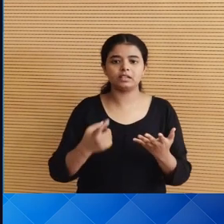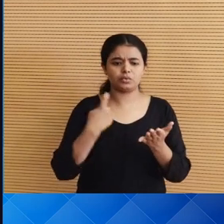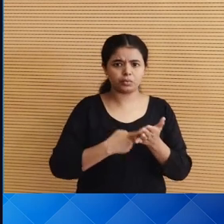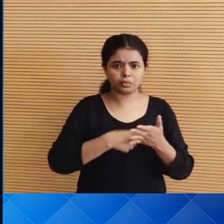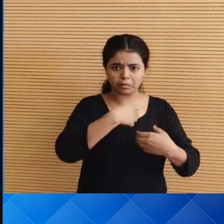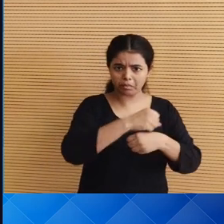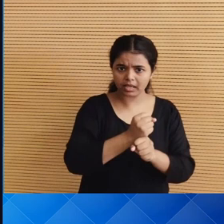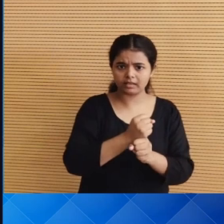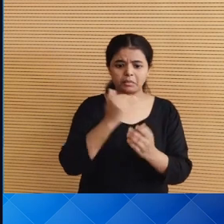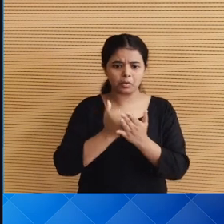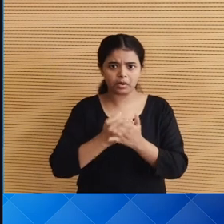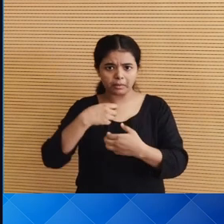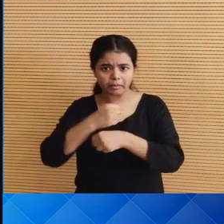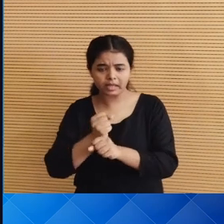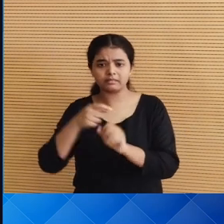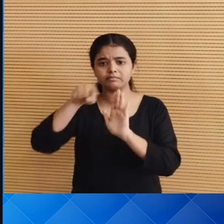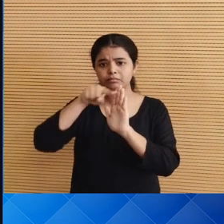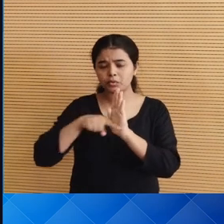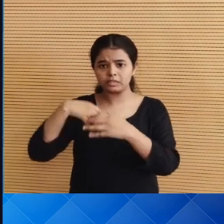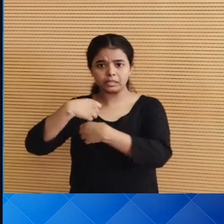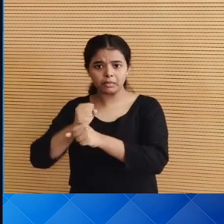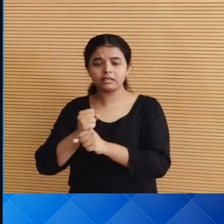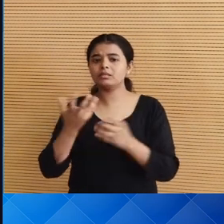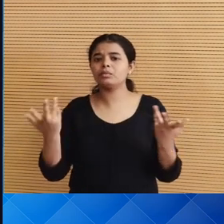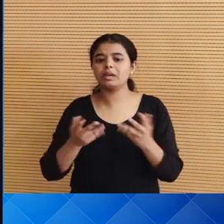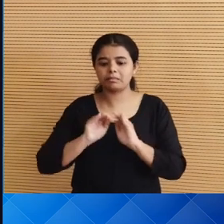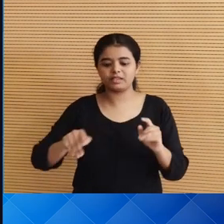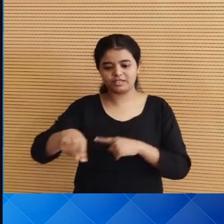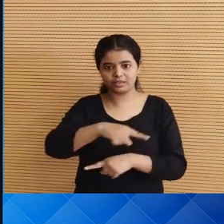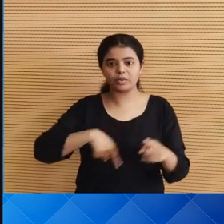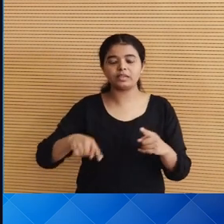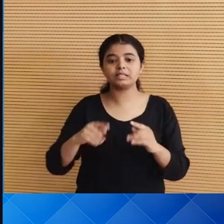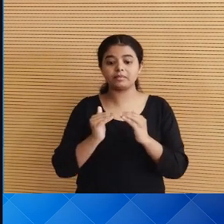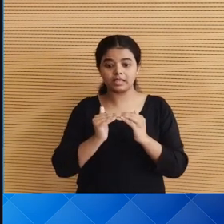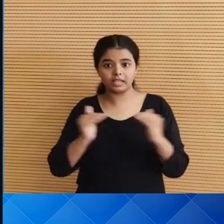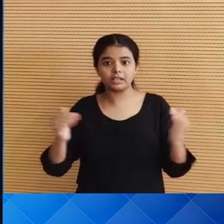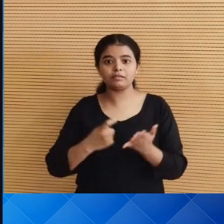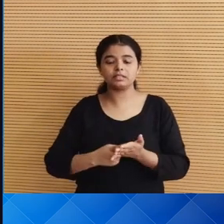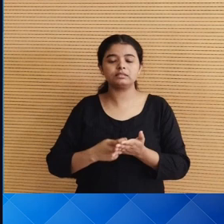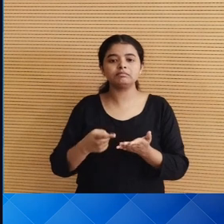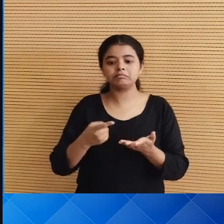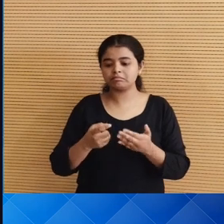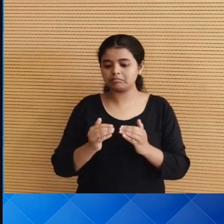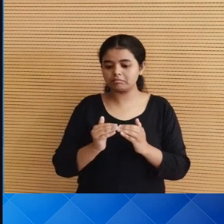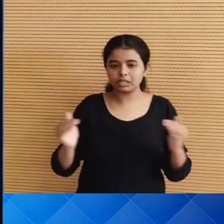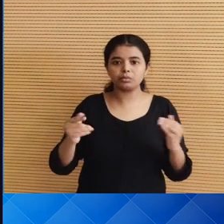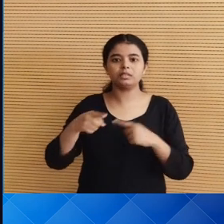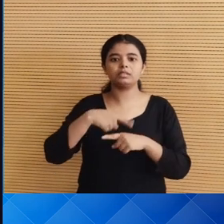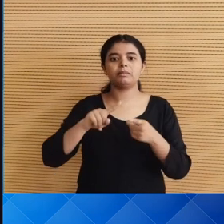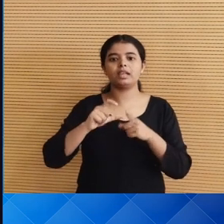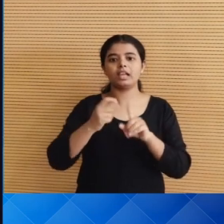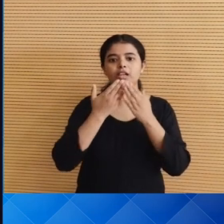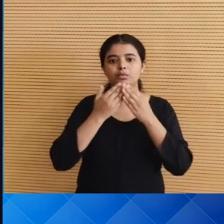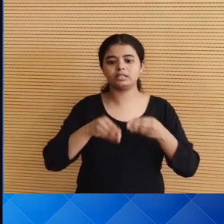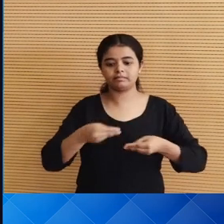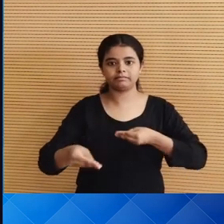बने, नीतियां बनी, ताकि सभी बच्चों को समान और गुणवत्तापूर्ण शिक्षा प्राप्त हो सके।